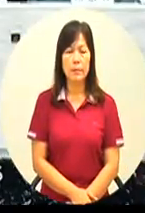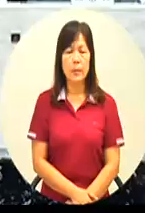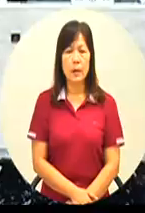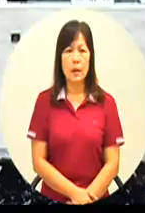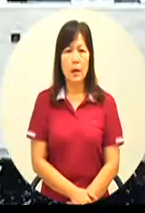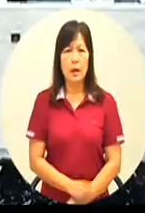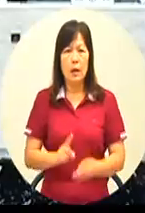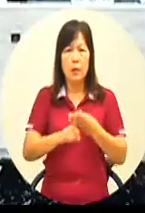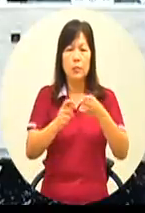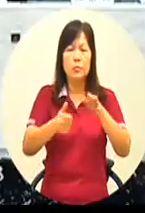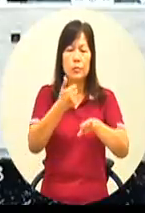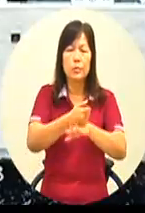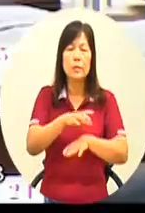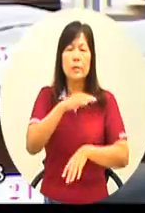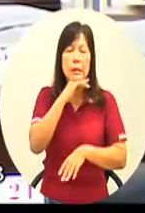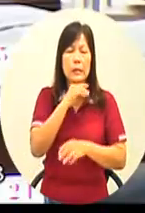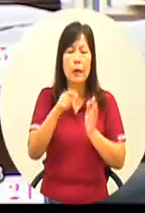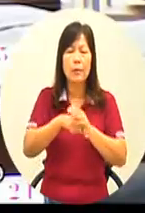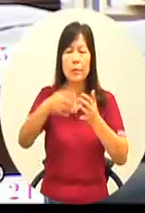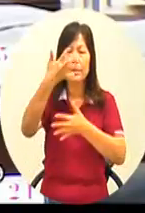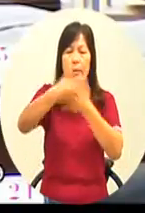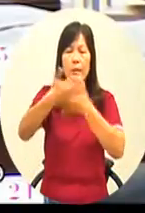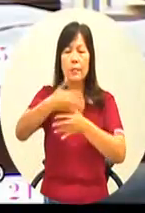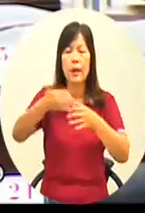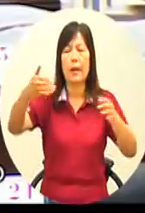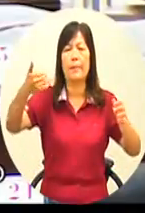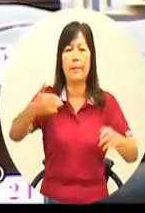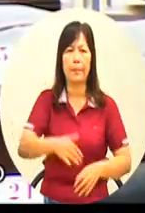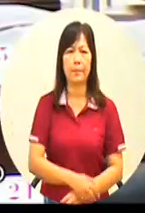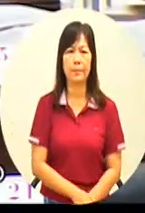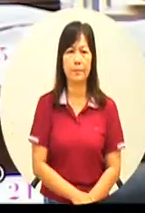好，主席等一下，我的影片还没上。